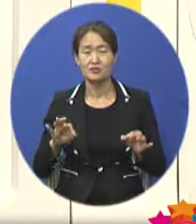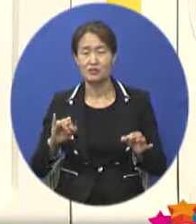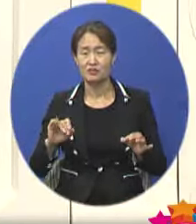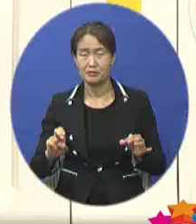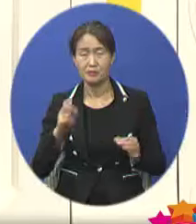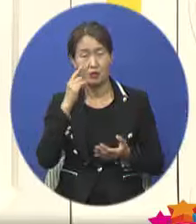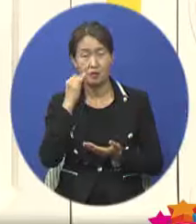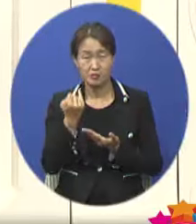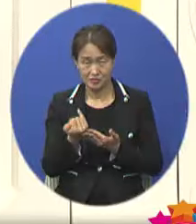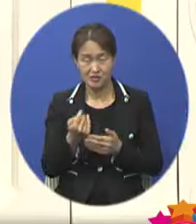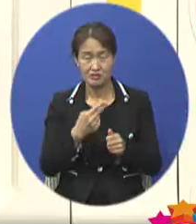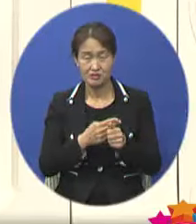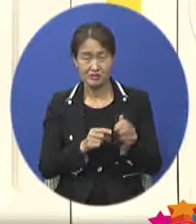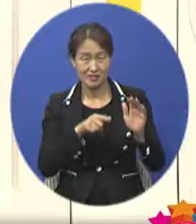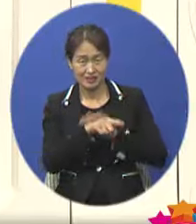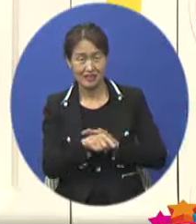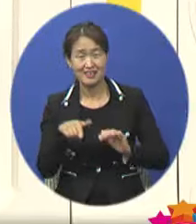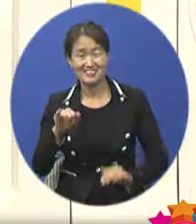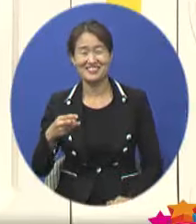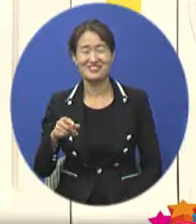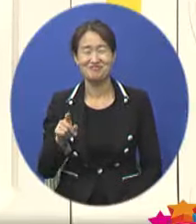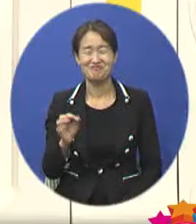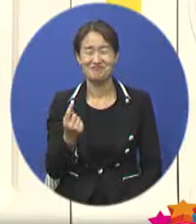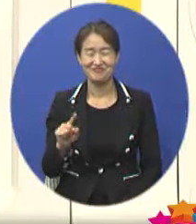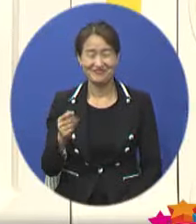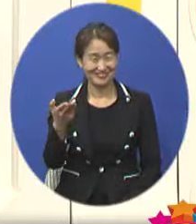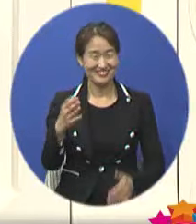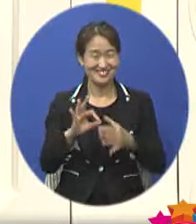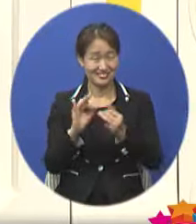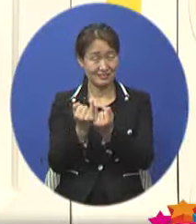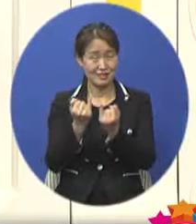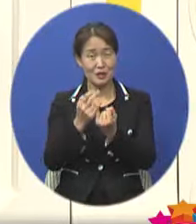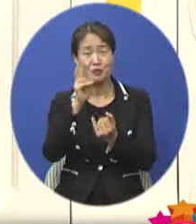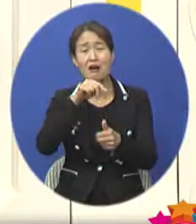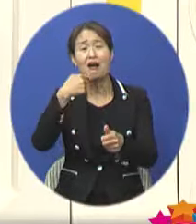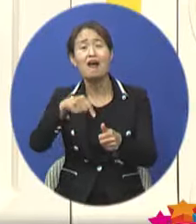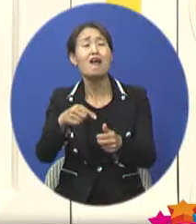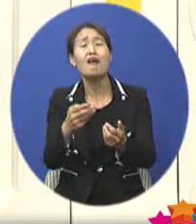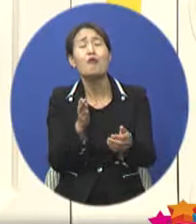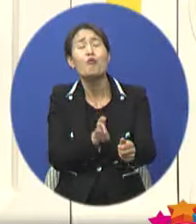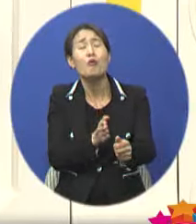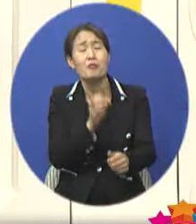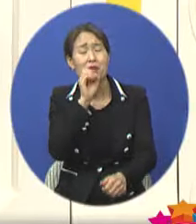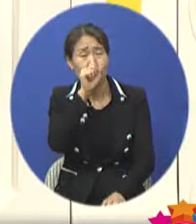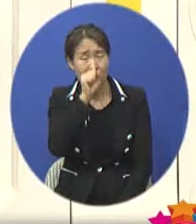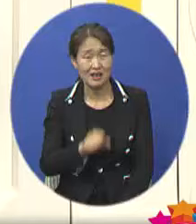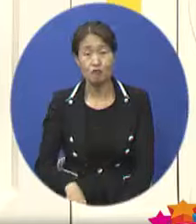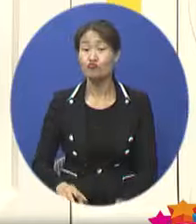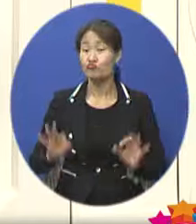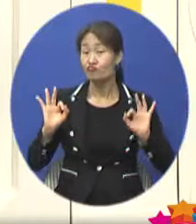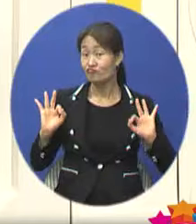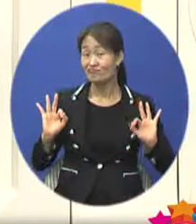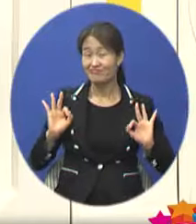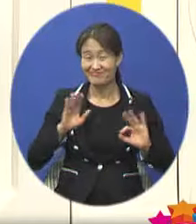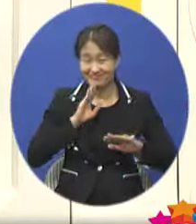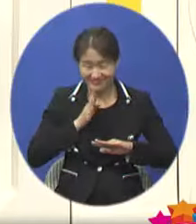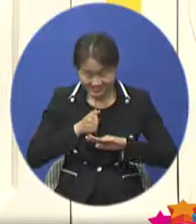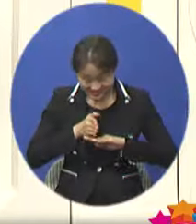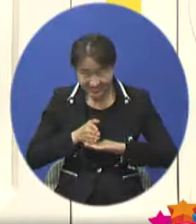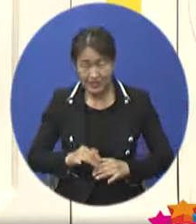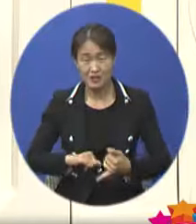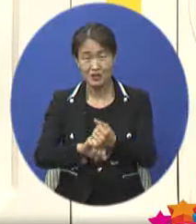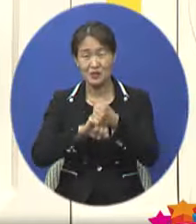우리 선생님한테 가셔서 우리 길정화의 당신의 여자도 한번 부탁드려보면 어떨까 싶은데요. 예, 그러세요. 아이고, 감사합니다.